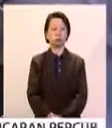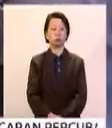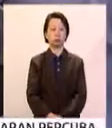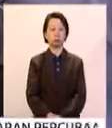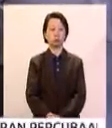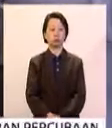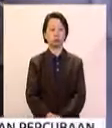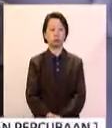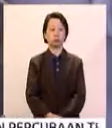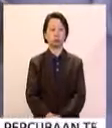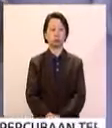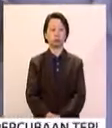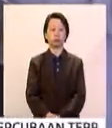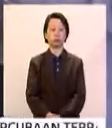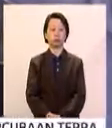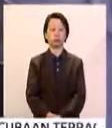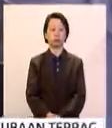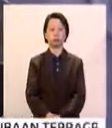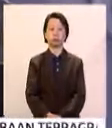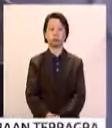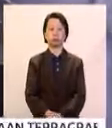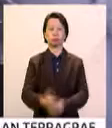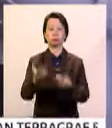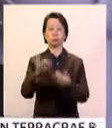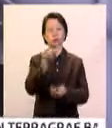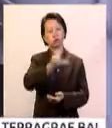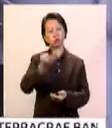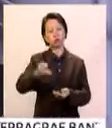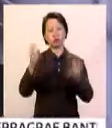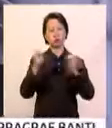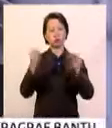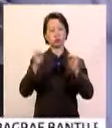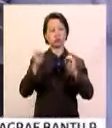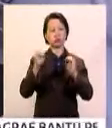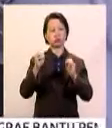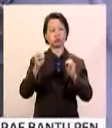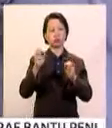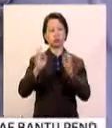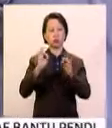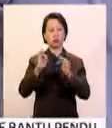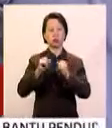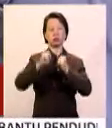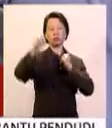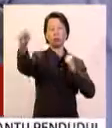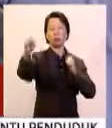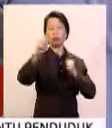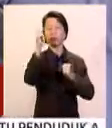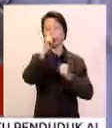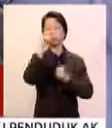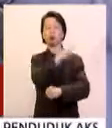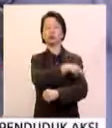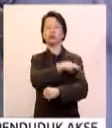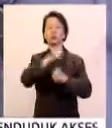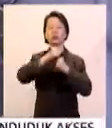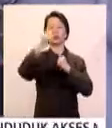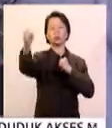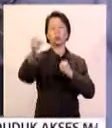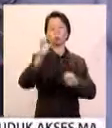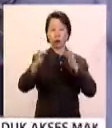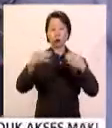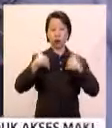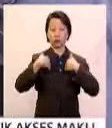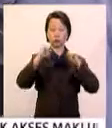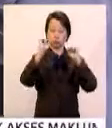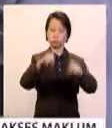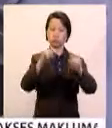Untuk penduduk sini kan, kemudahan tu tak ada, hospital kot. Hospital jauh tu susah juga. Jadi kalau ada